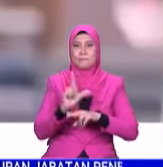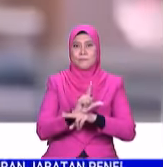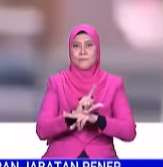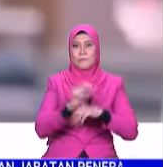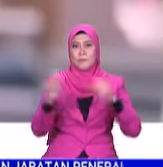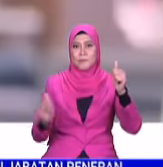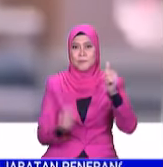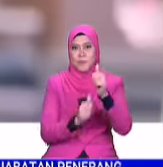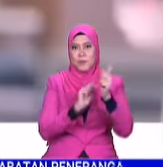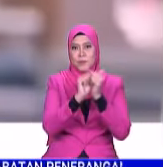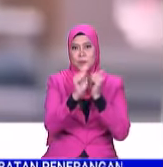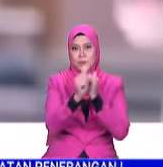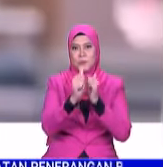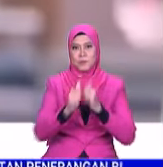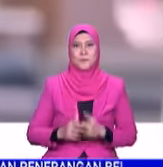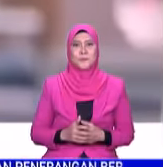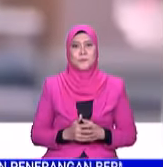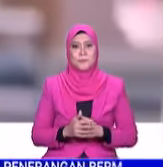bawah gelembung sukan.